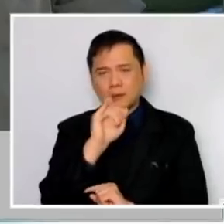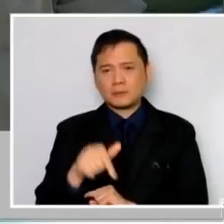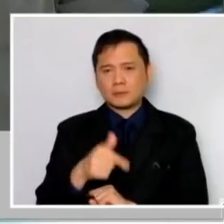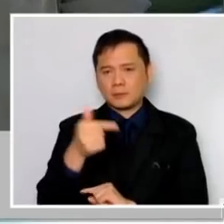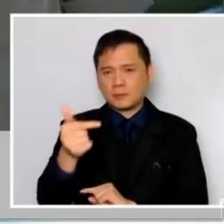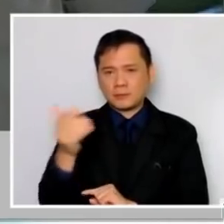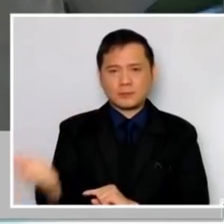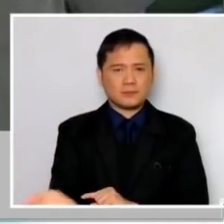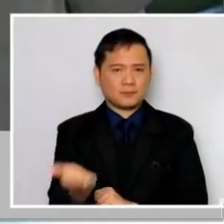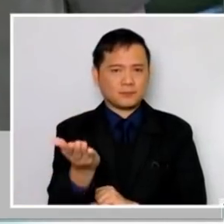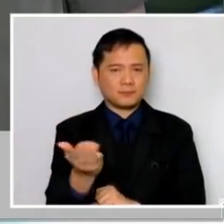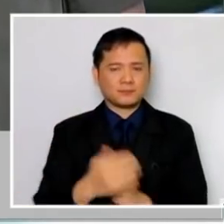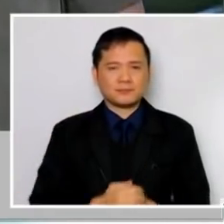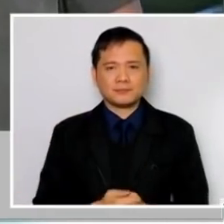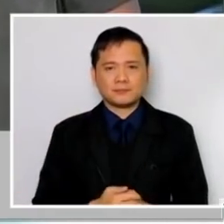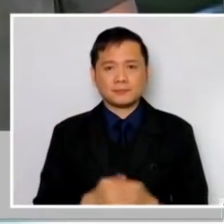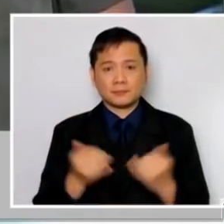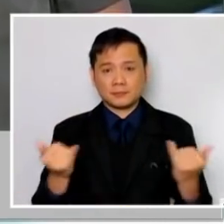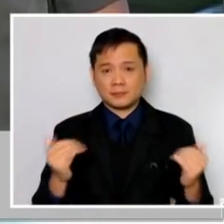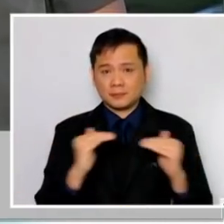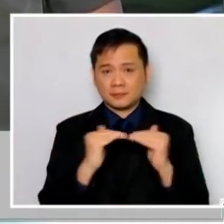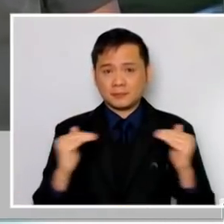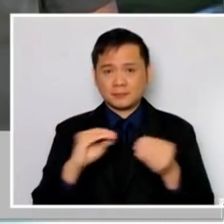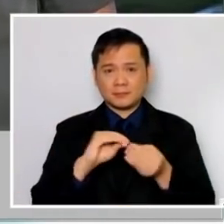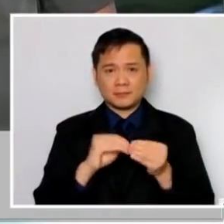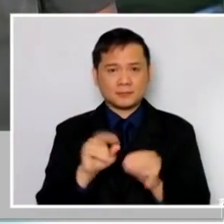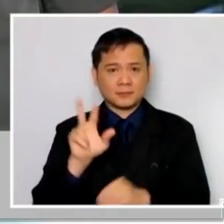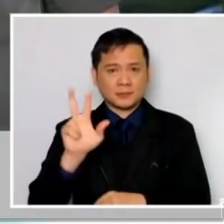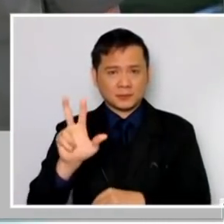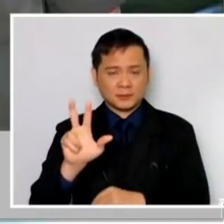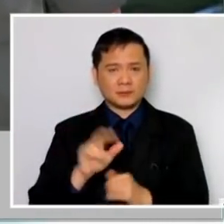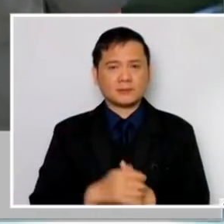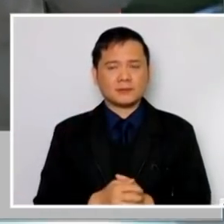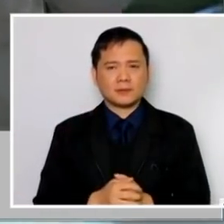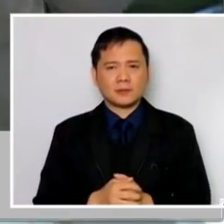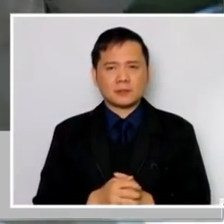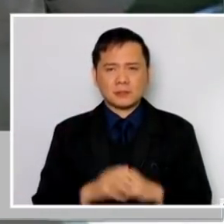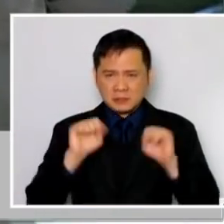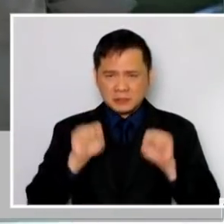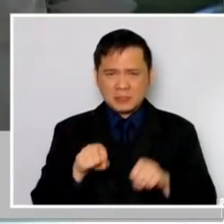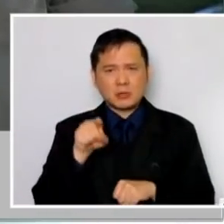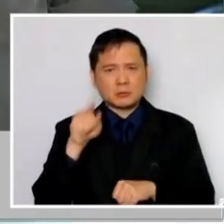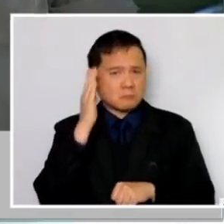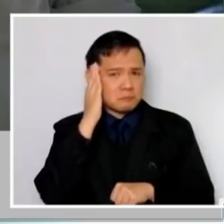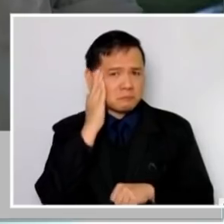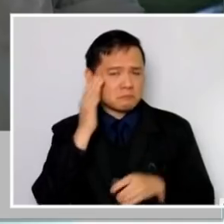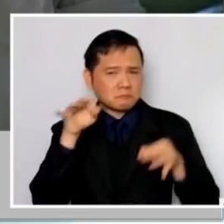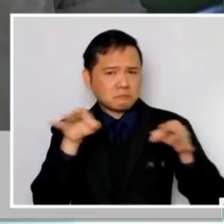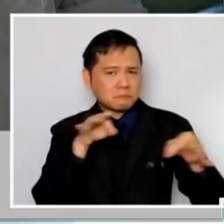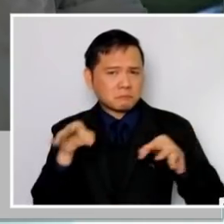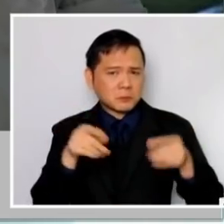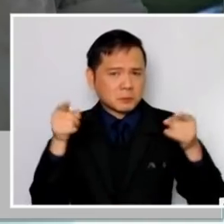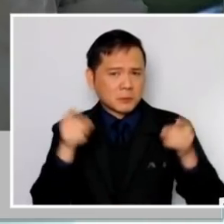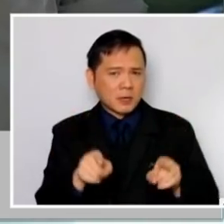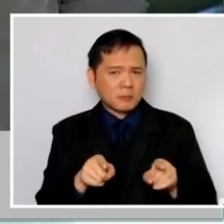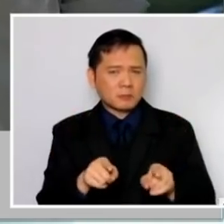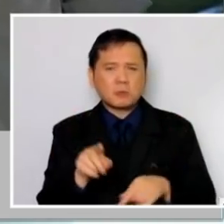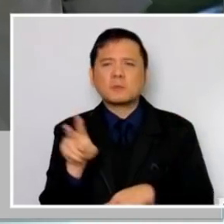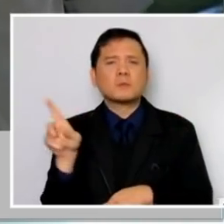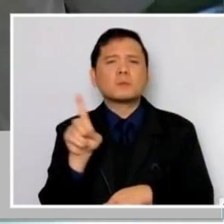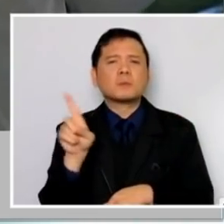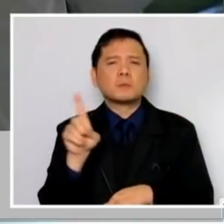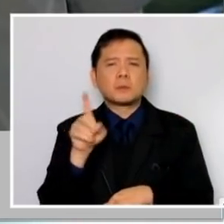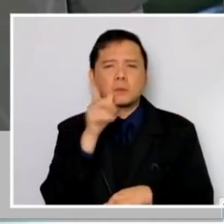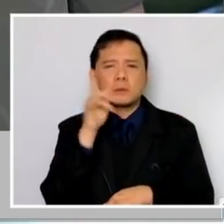George, signal number 3 dyan sa kinaroroonan ninyo. Paki-describe mo nga sa amin ang nangyayari ngayon dyan, please. George.